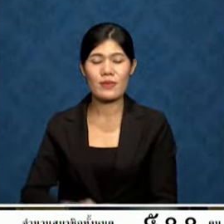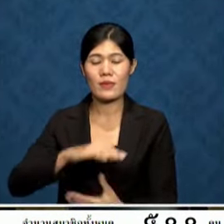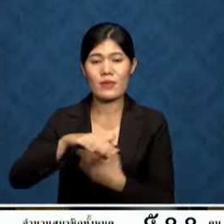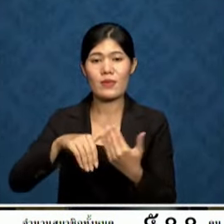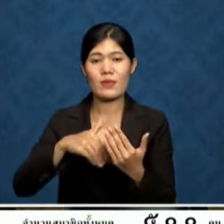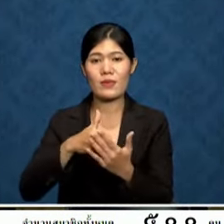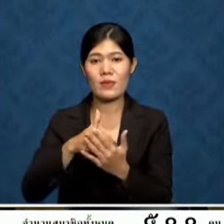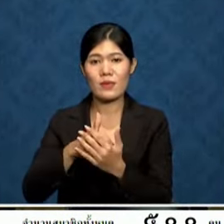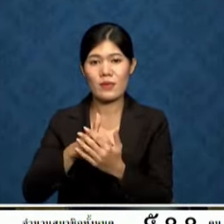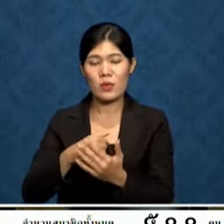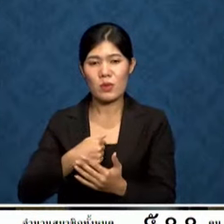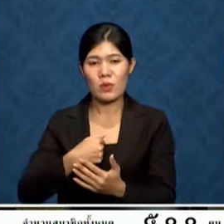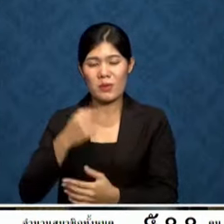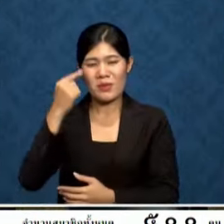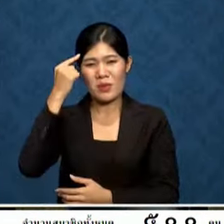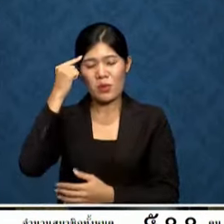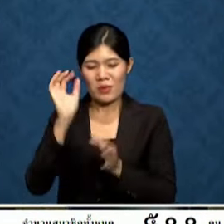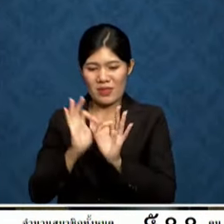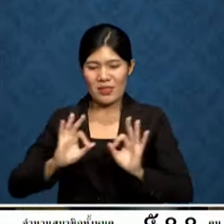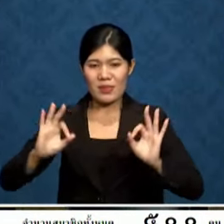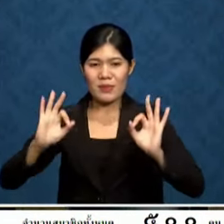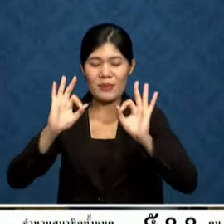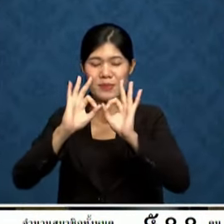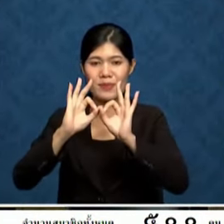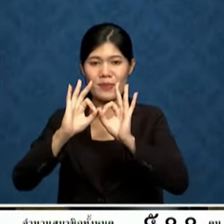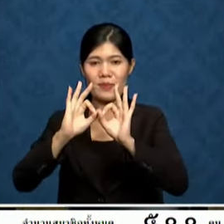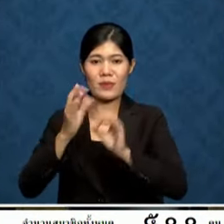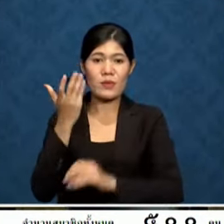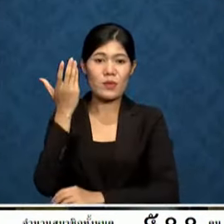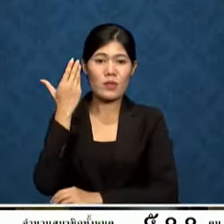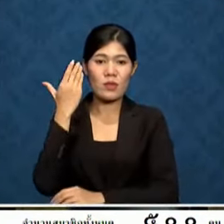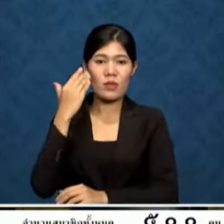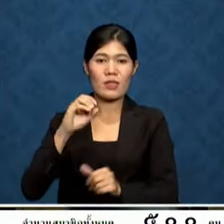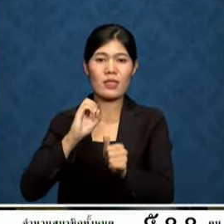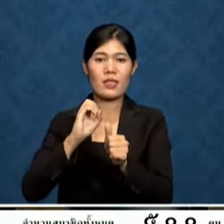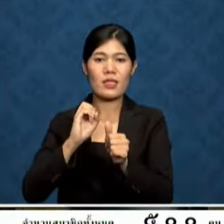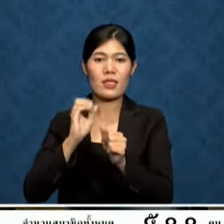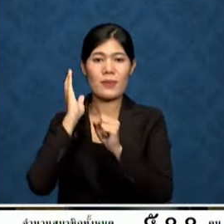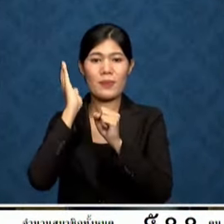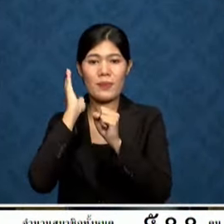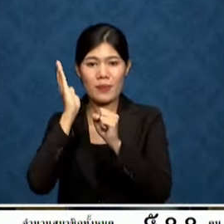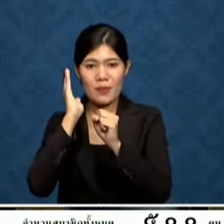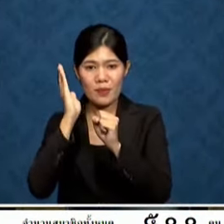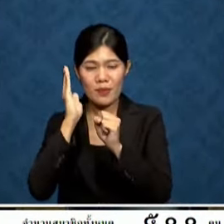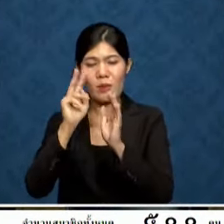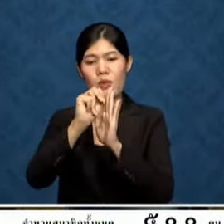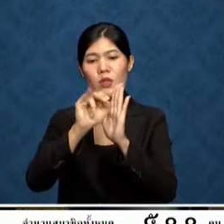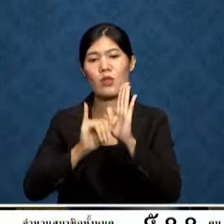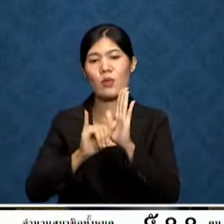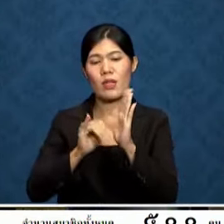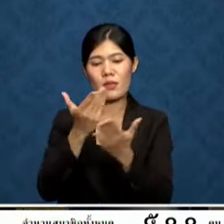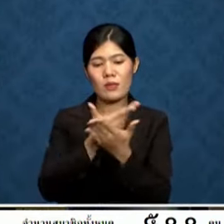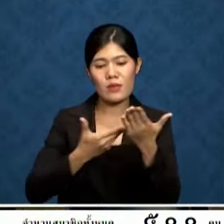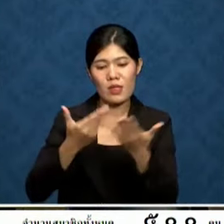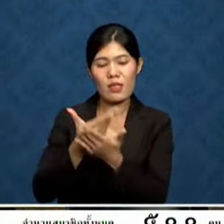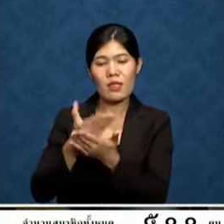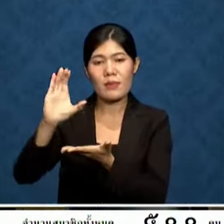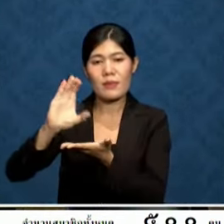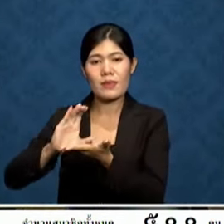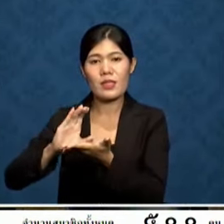ตอกย้ำอีกครั้งสืบเนื่องตั้งแต่วันแถลงนโยบายการพิจารณางบปี 67มาถึง